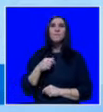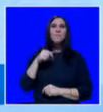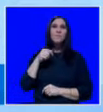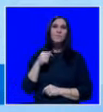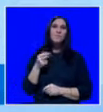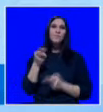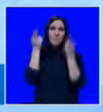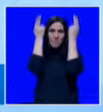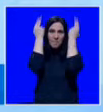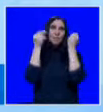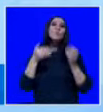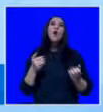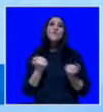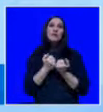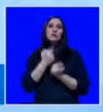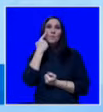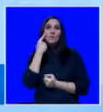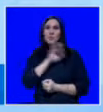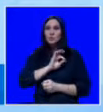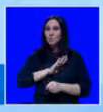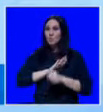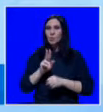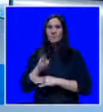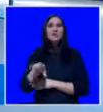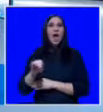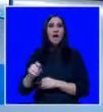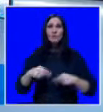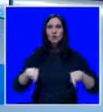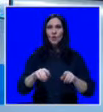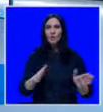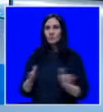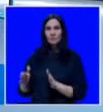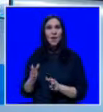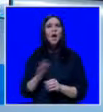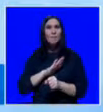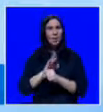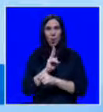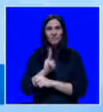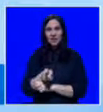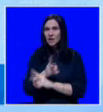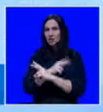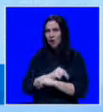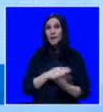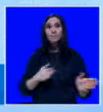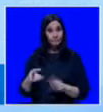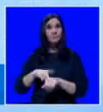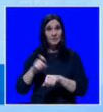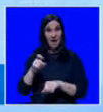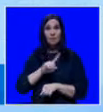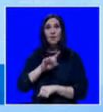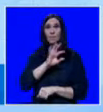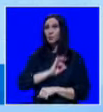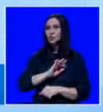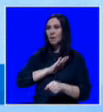вместо да се опитаме да получиме пълно влизане в еврозоната. Не получихме в Шенген. Да, не получихме и дата за